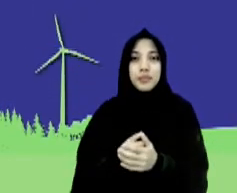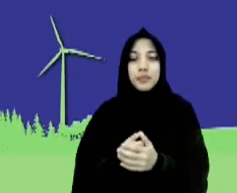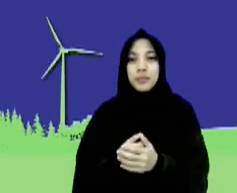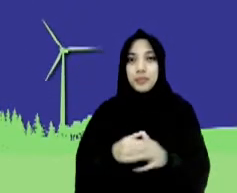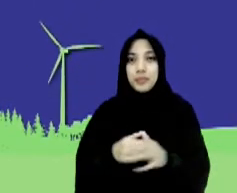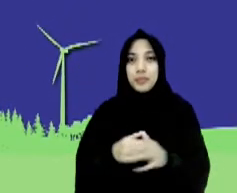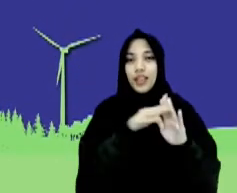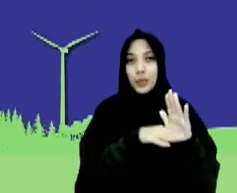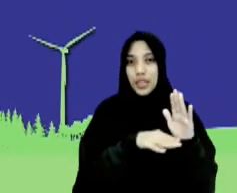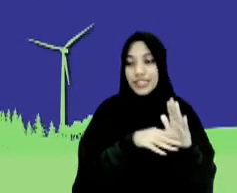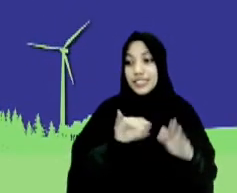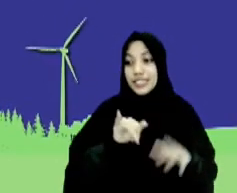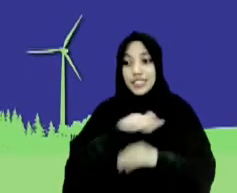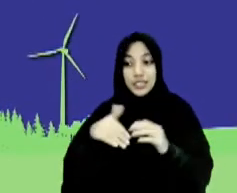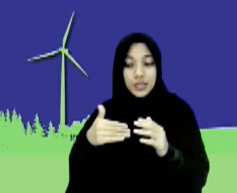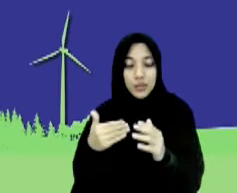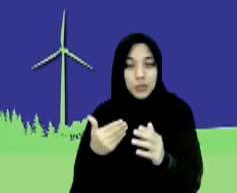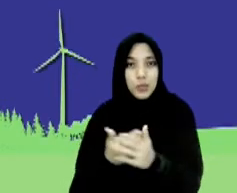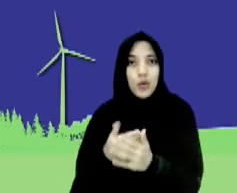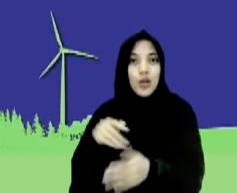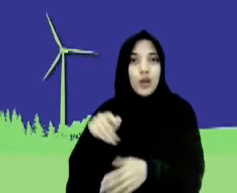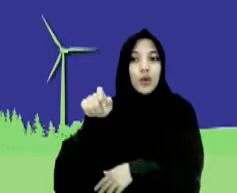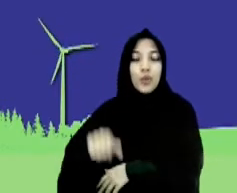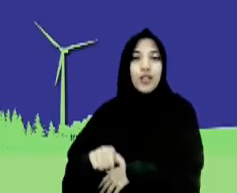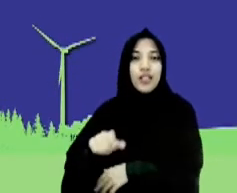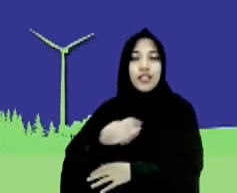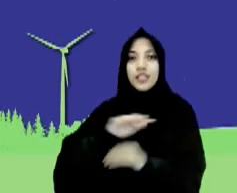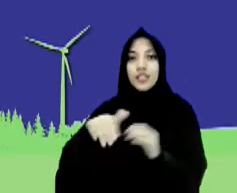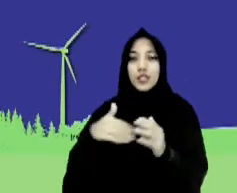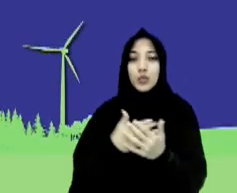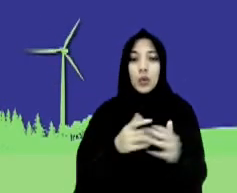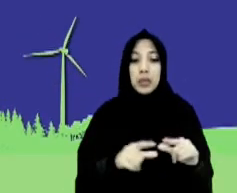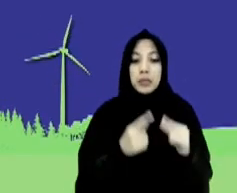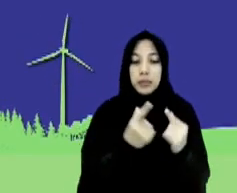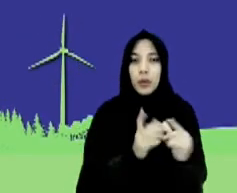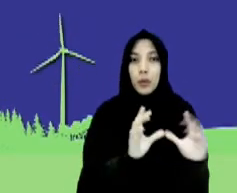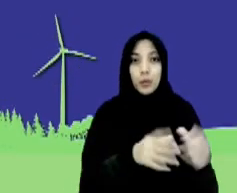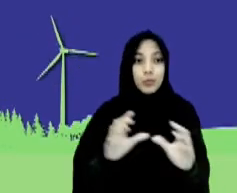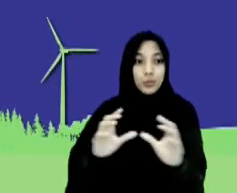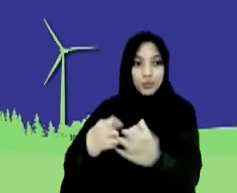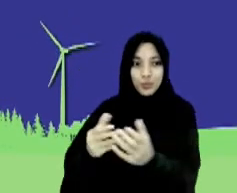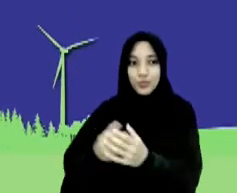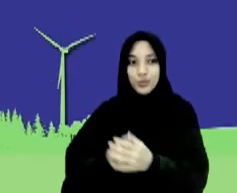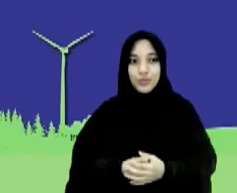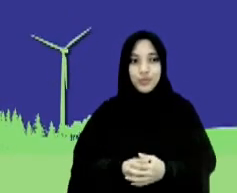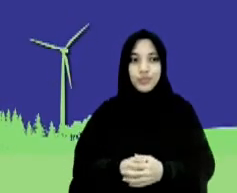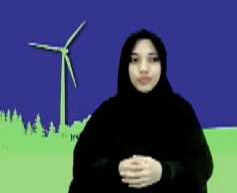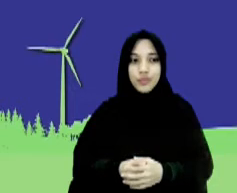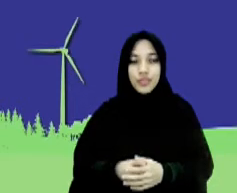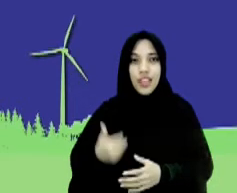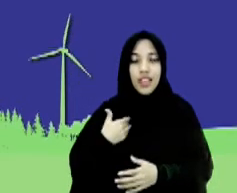types of Sector maup pun itu it can be we can be talking about apa namanya Agriculture